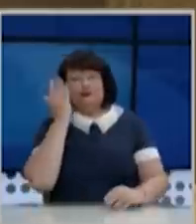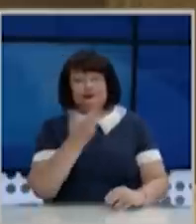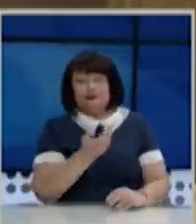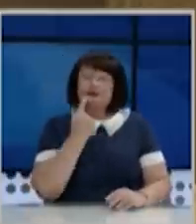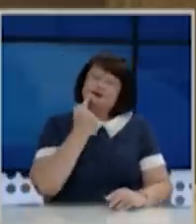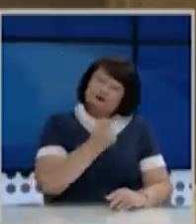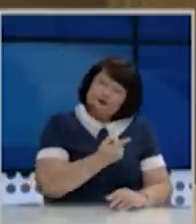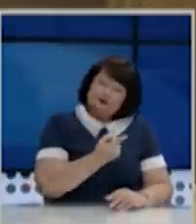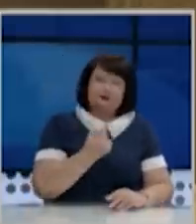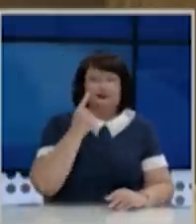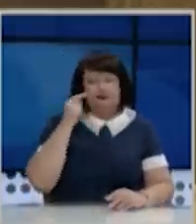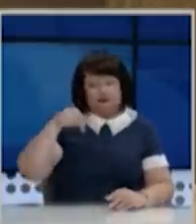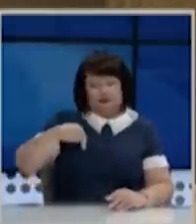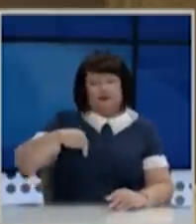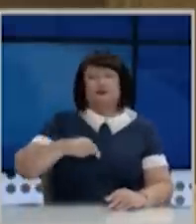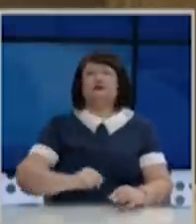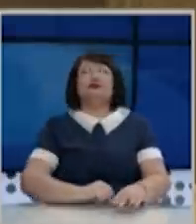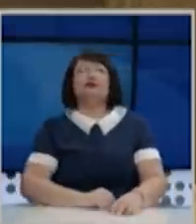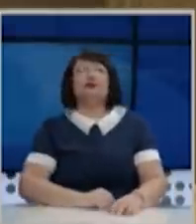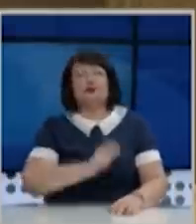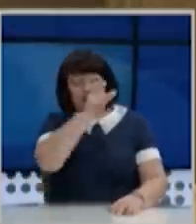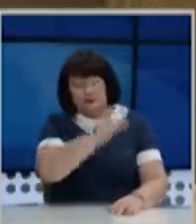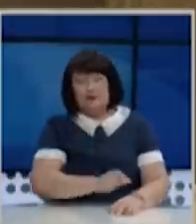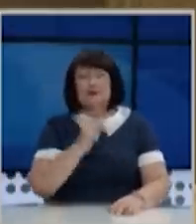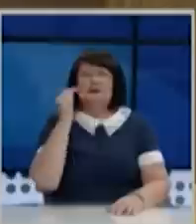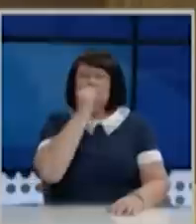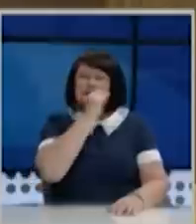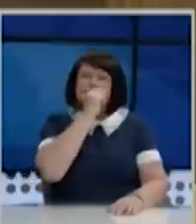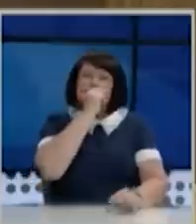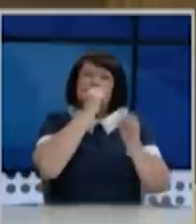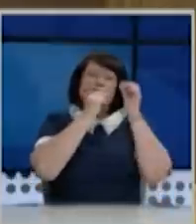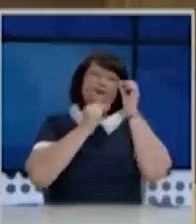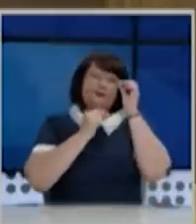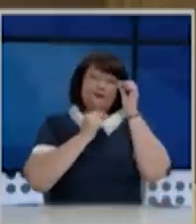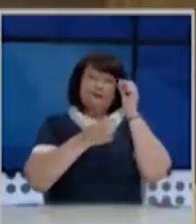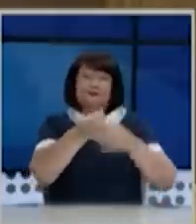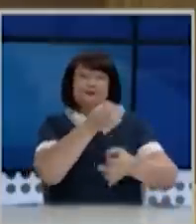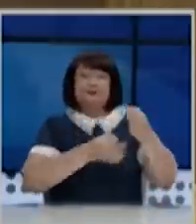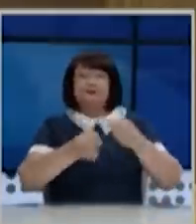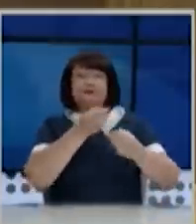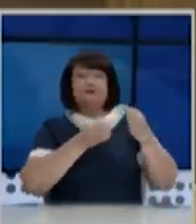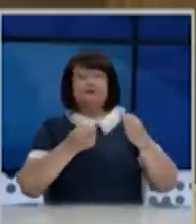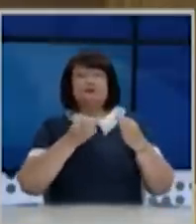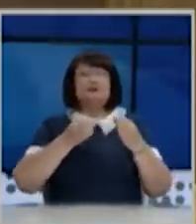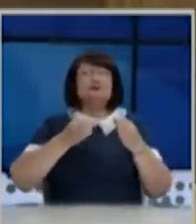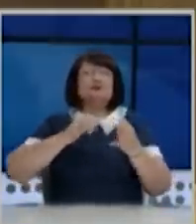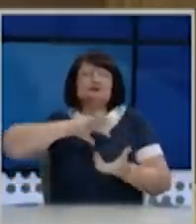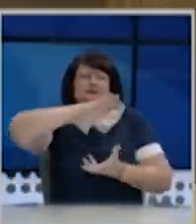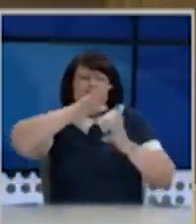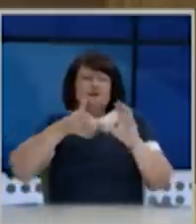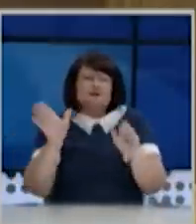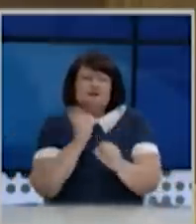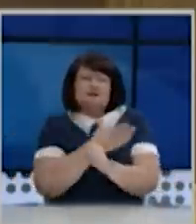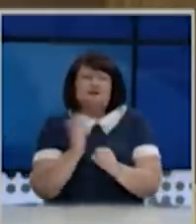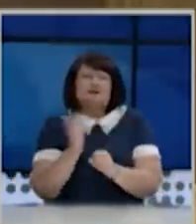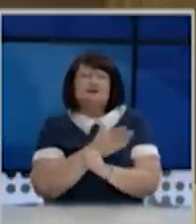δει τα πρακτικά της Βουλής. Ο ίδιος ο Πρωθυπουργός έφτασε σε σημείο να κάνει λόγο για κοσμογονία στην πολιτική